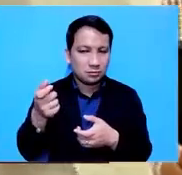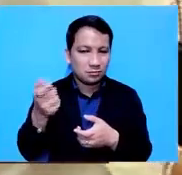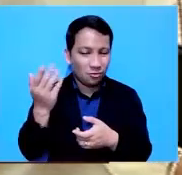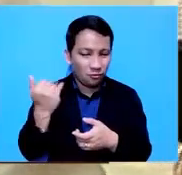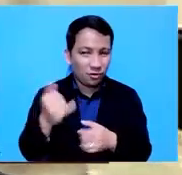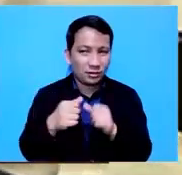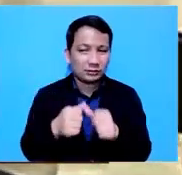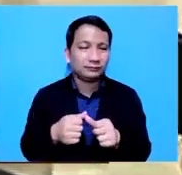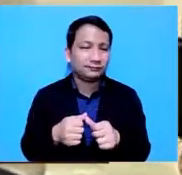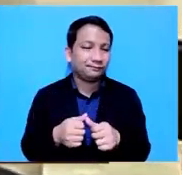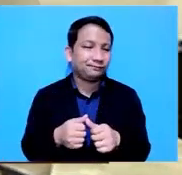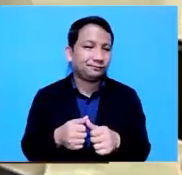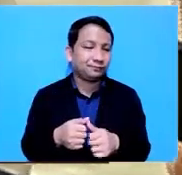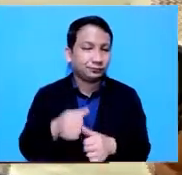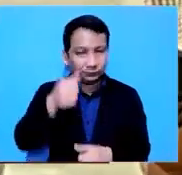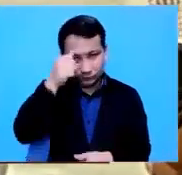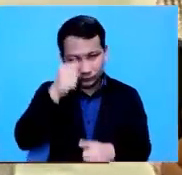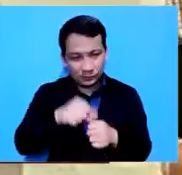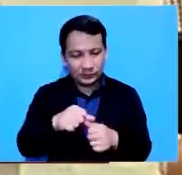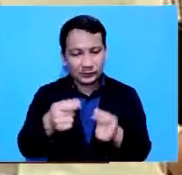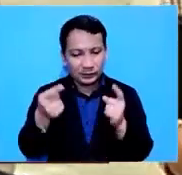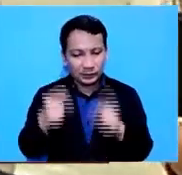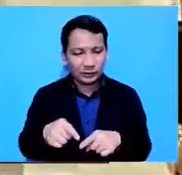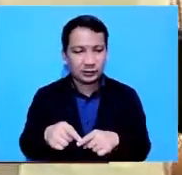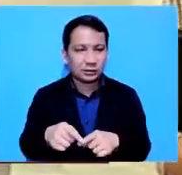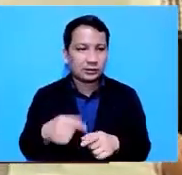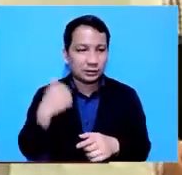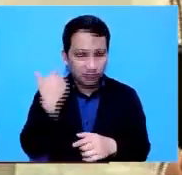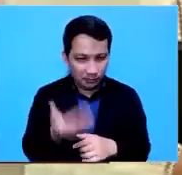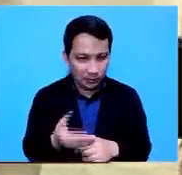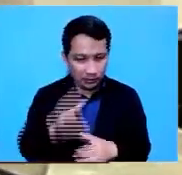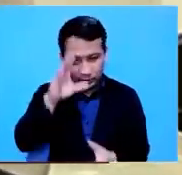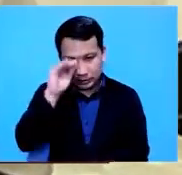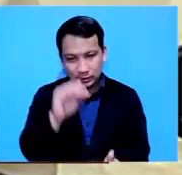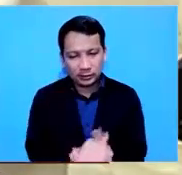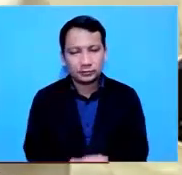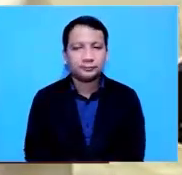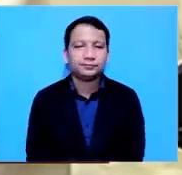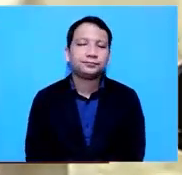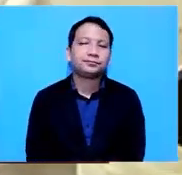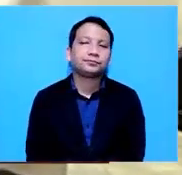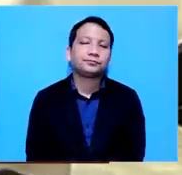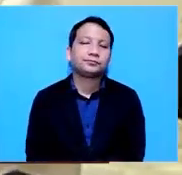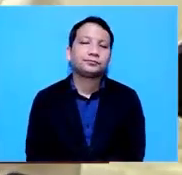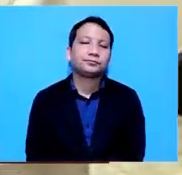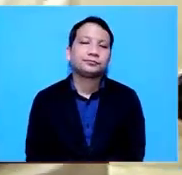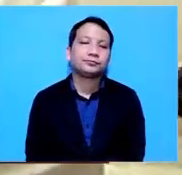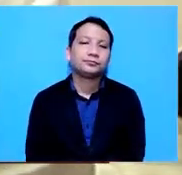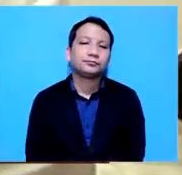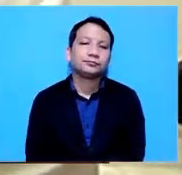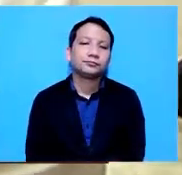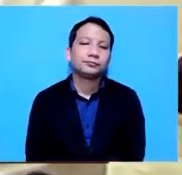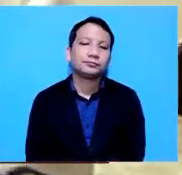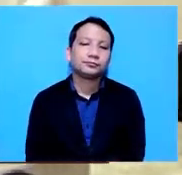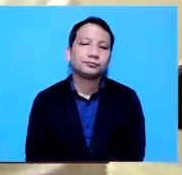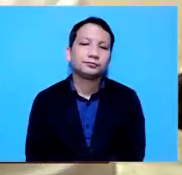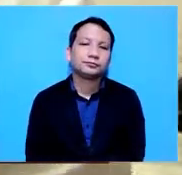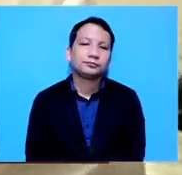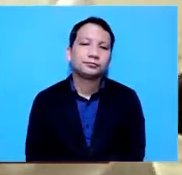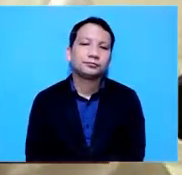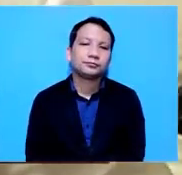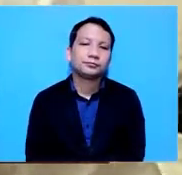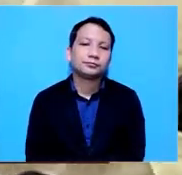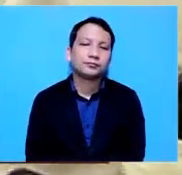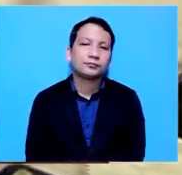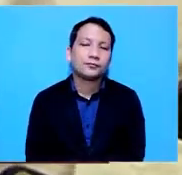siyempre naaalala niya yung nangyari, namatayan siya ng asawa at yon, nakita naman niya na ayaw